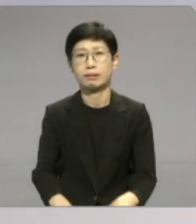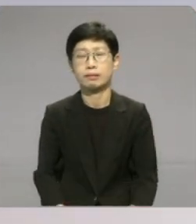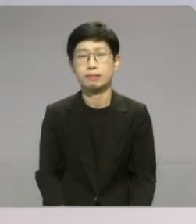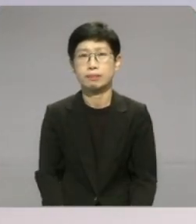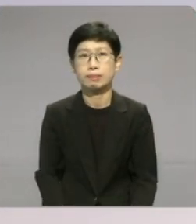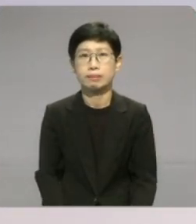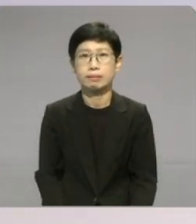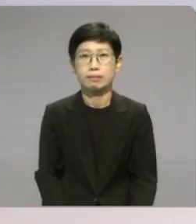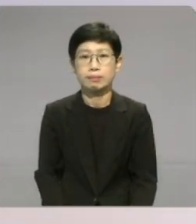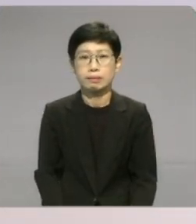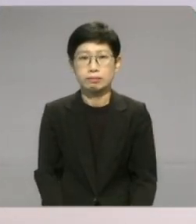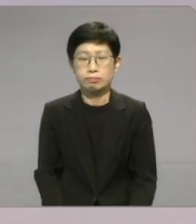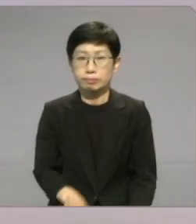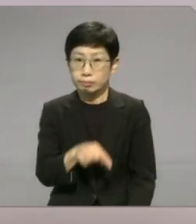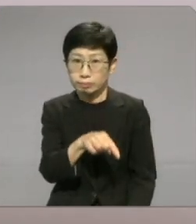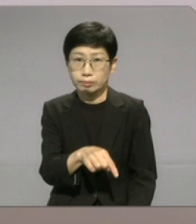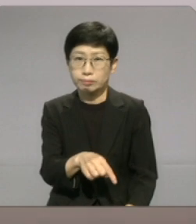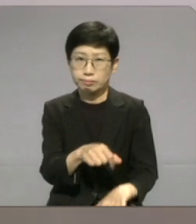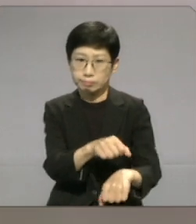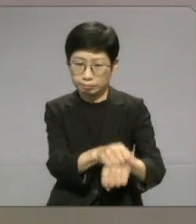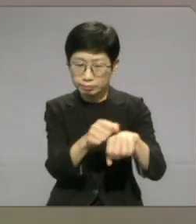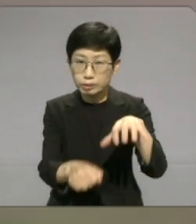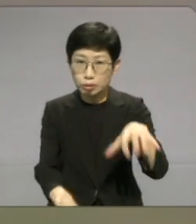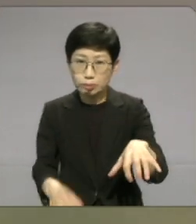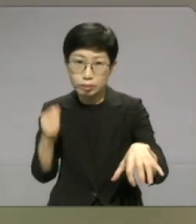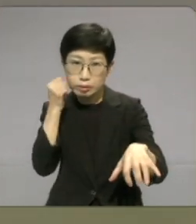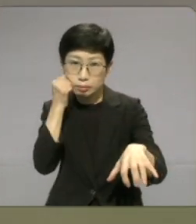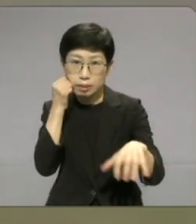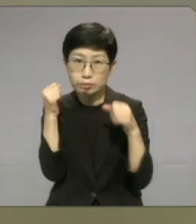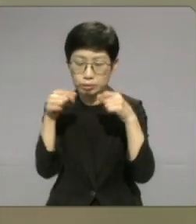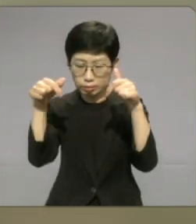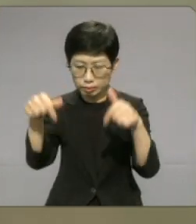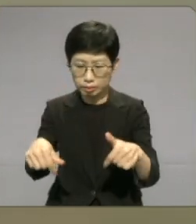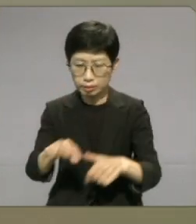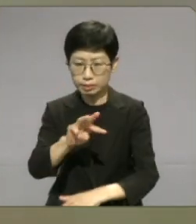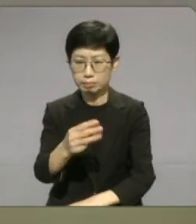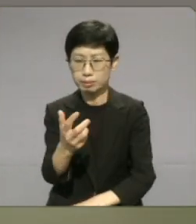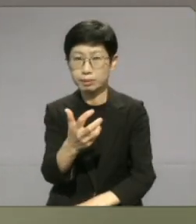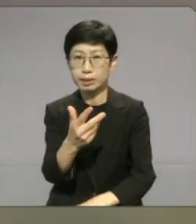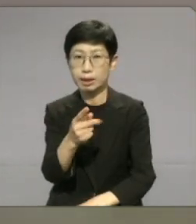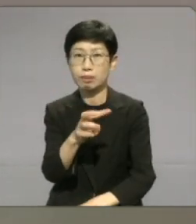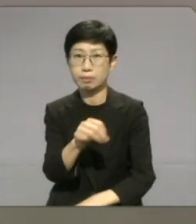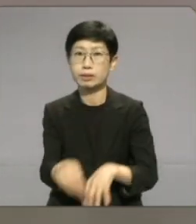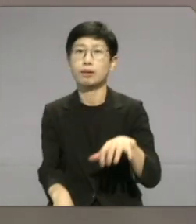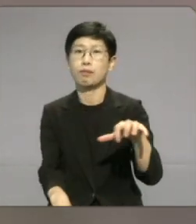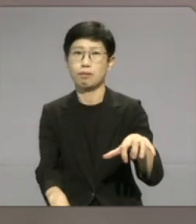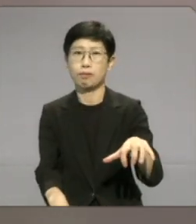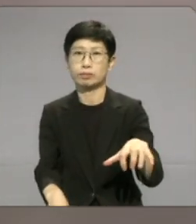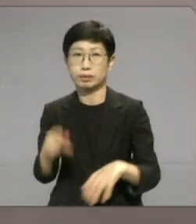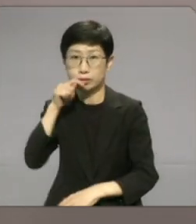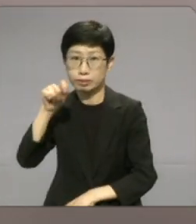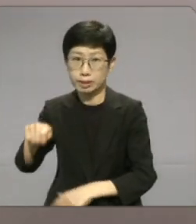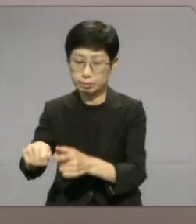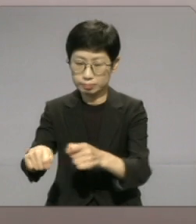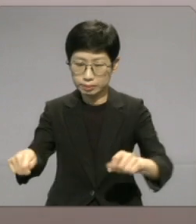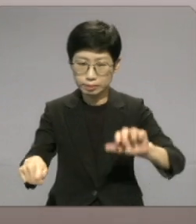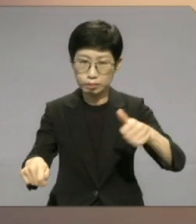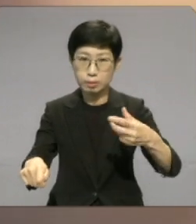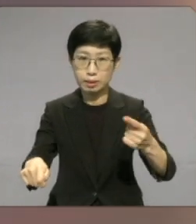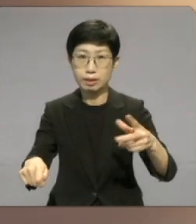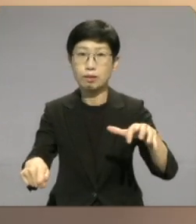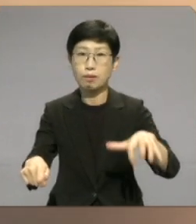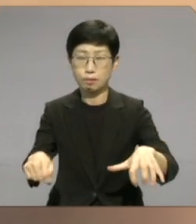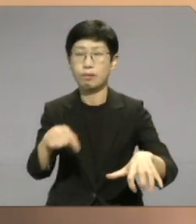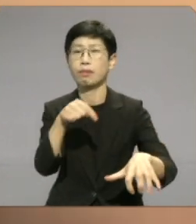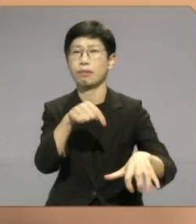밝혔습니다 파괴된 군용 창고는 모스크바 북서쪽 380km 우크라이나 국경과 500km 거리인 트베르